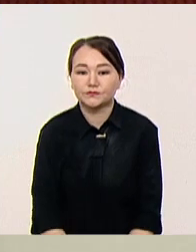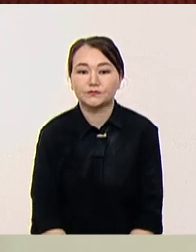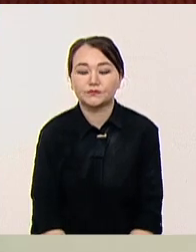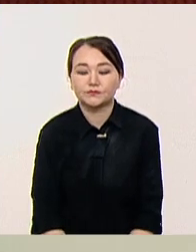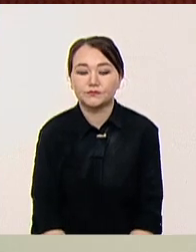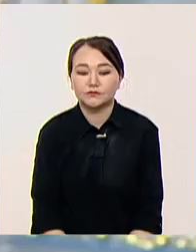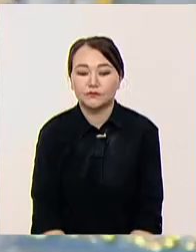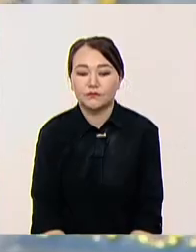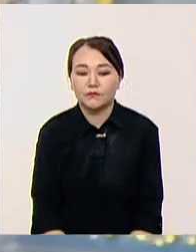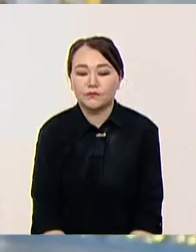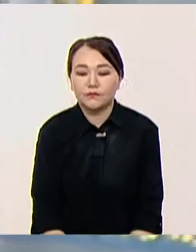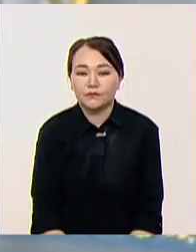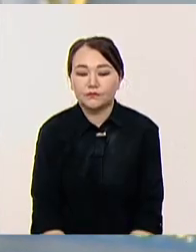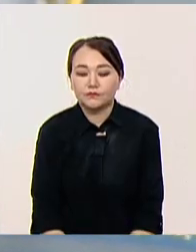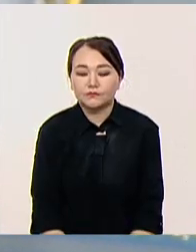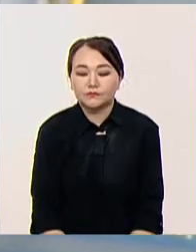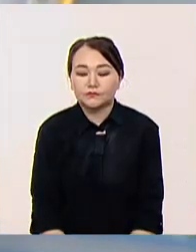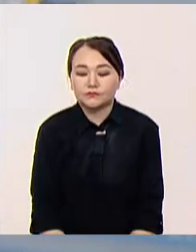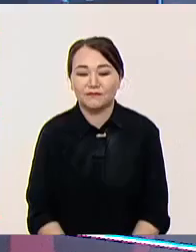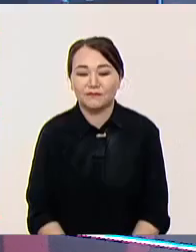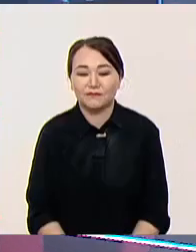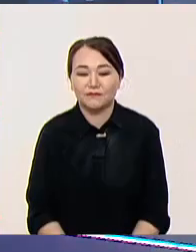Нуржанова, Информбюро, Кызылординская область.